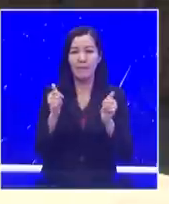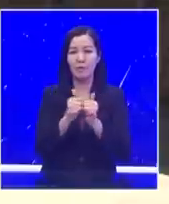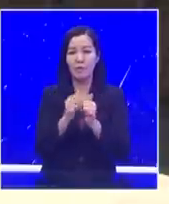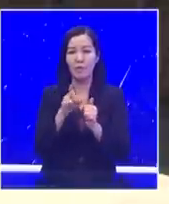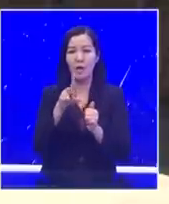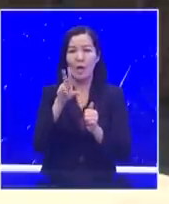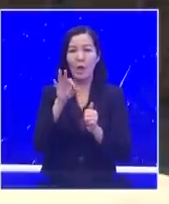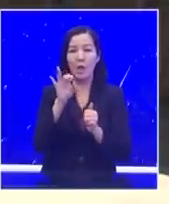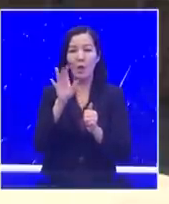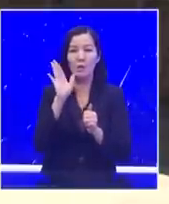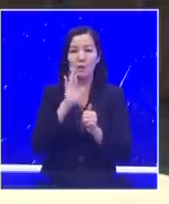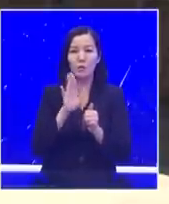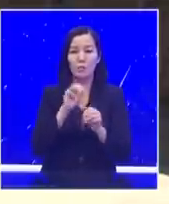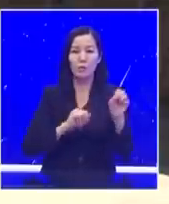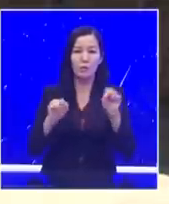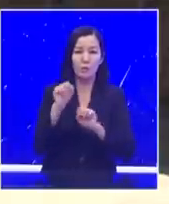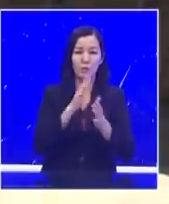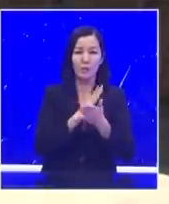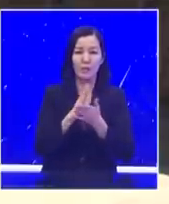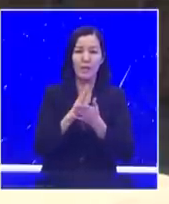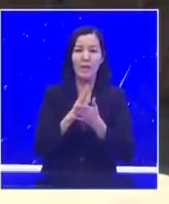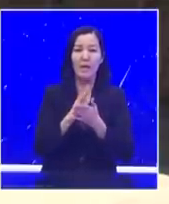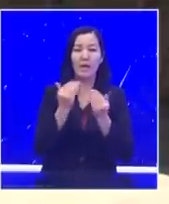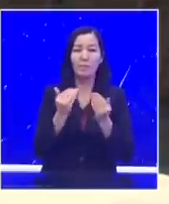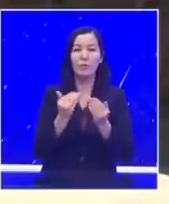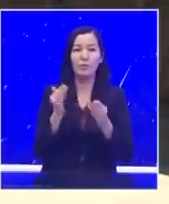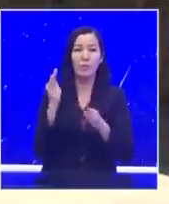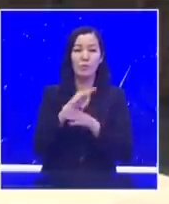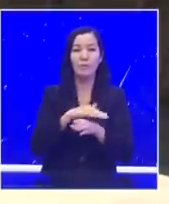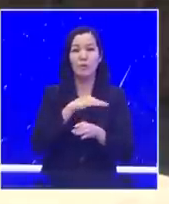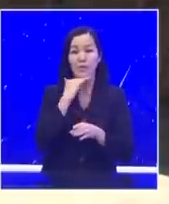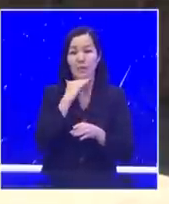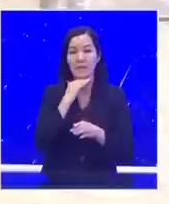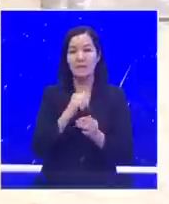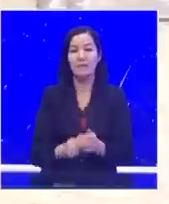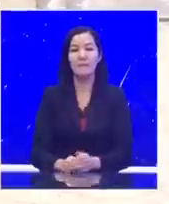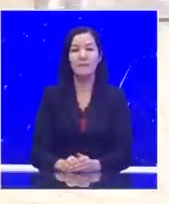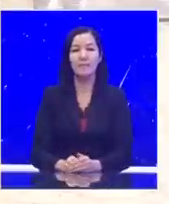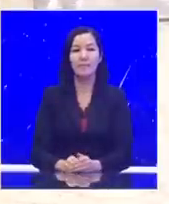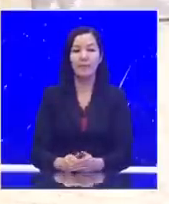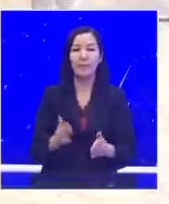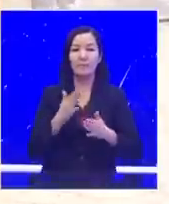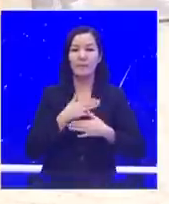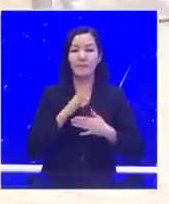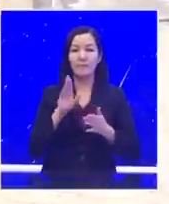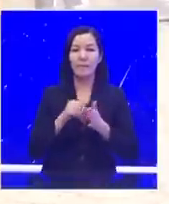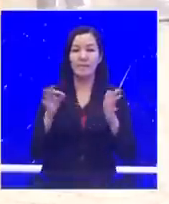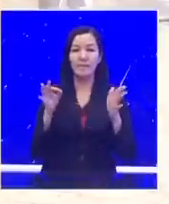хлор ерітіндісі қосылған қоспаны шашып шығады. Бүгінде бізде қоспа жеткілікті мөлшерде. Біздің басты